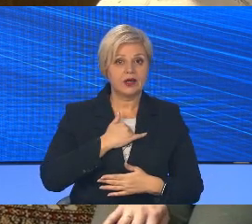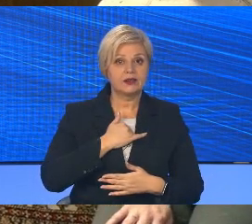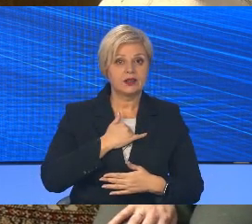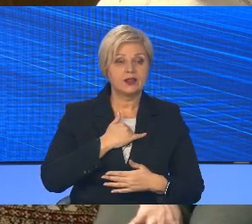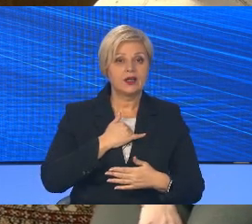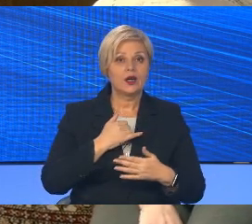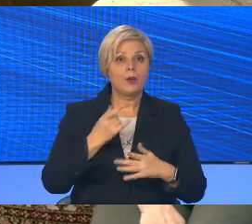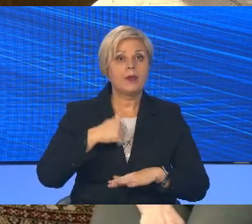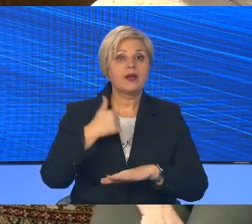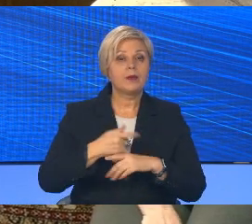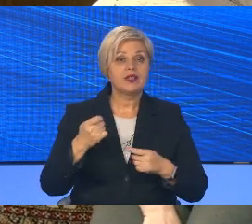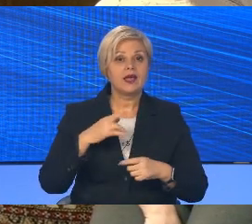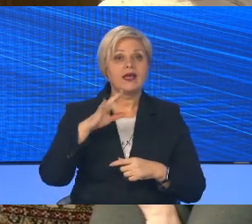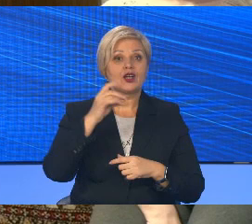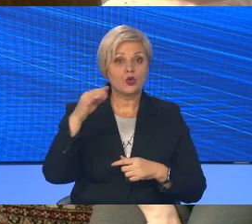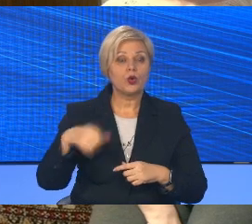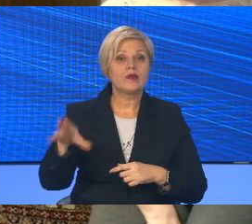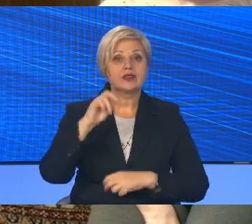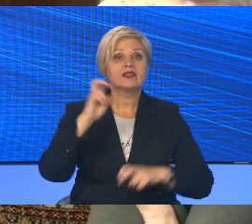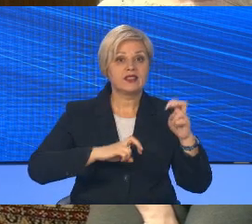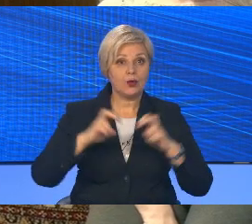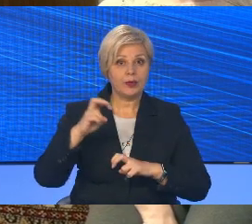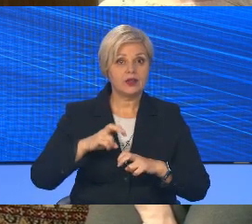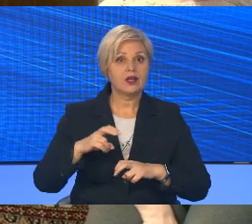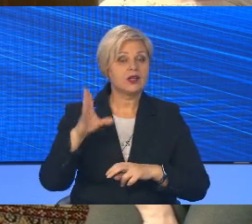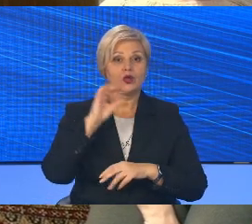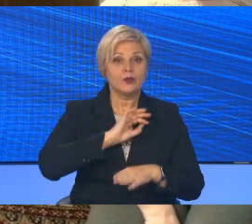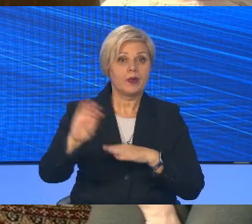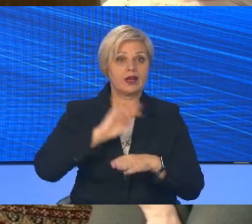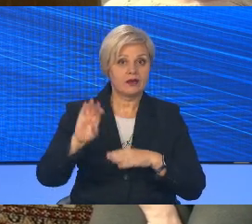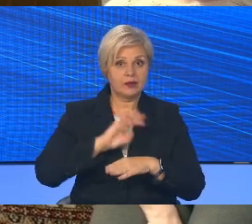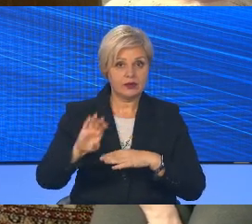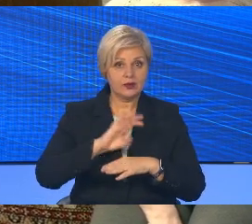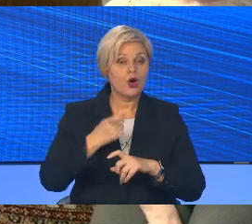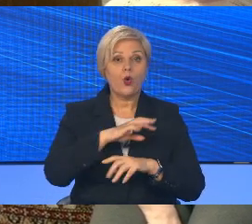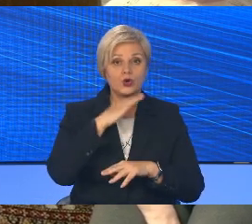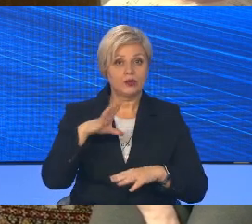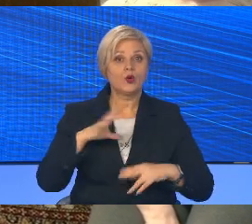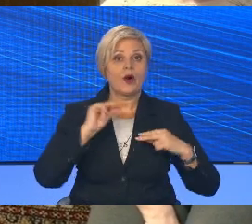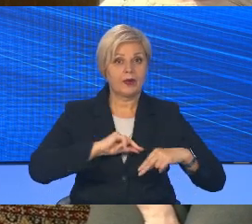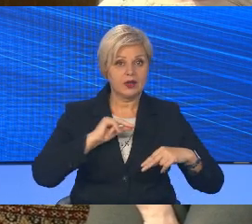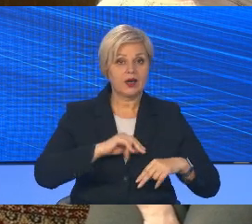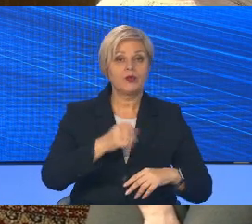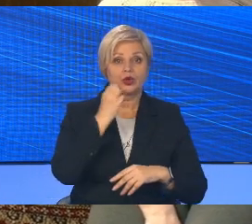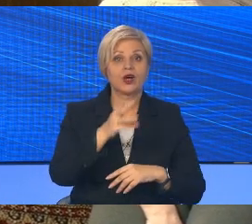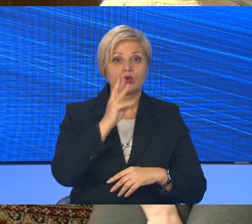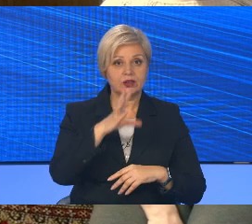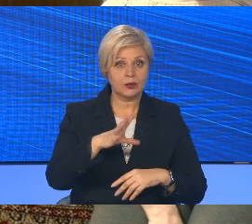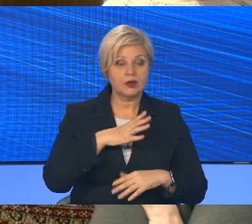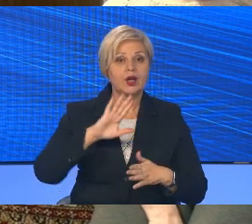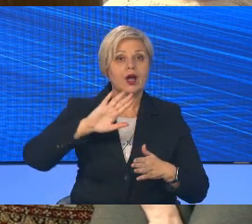при президентстве Януковича у нас все предприятия работали, не успевали продукцию нарабатывать, очень много работы было, хорошие зарплаты, то